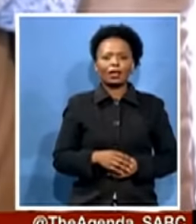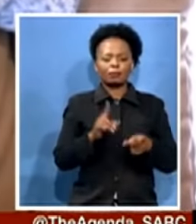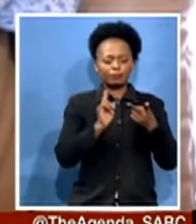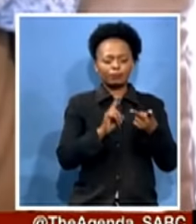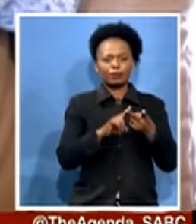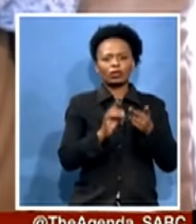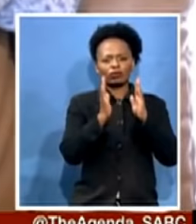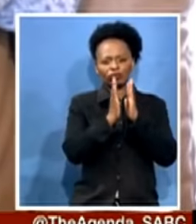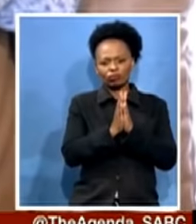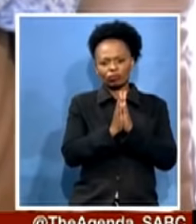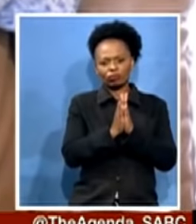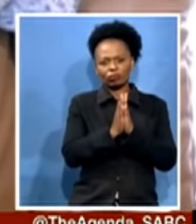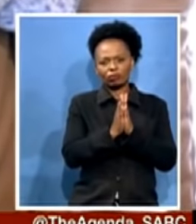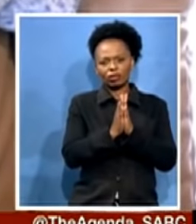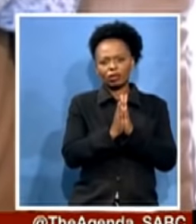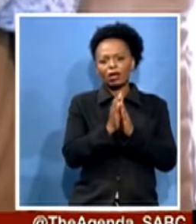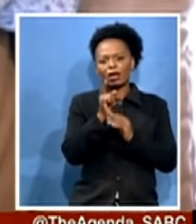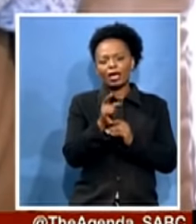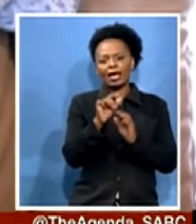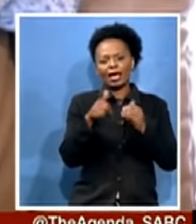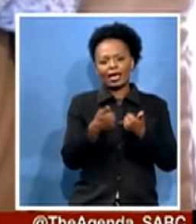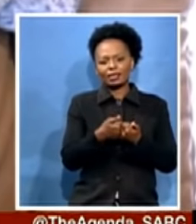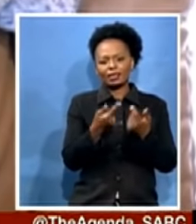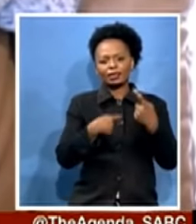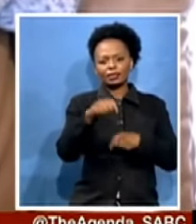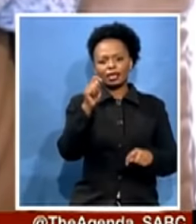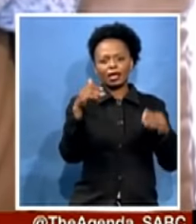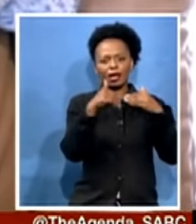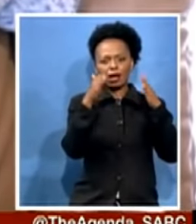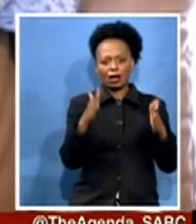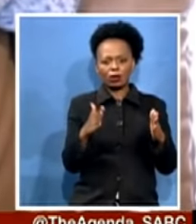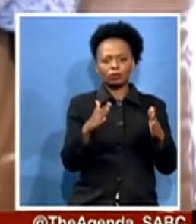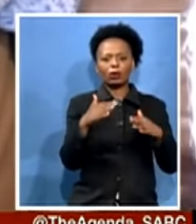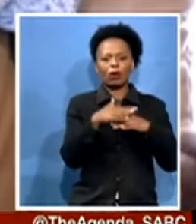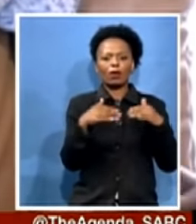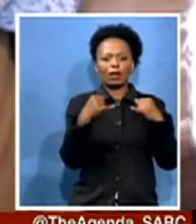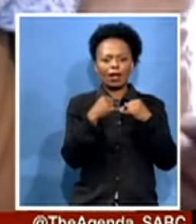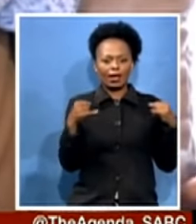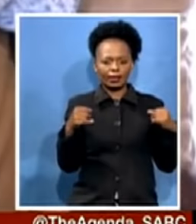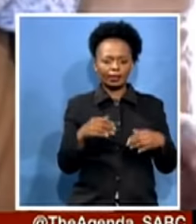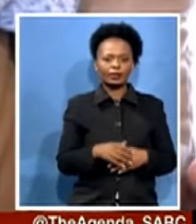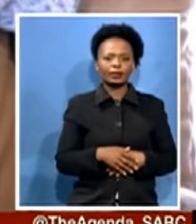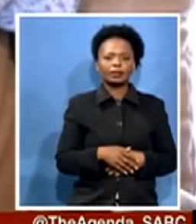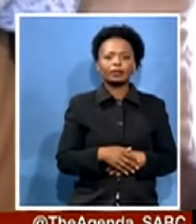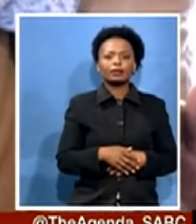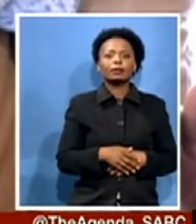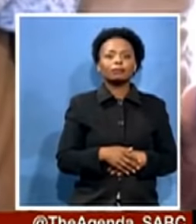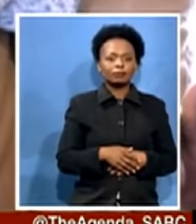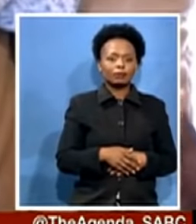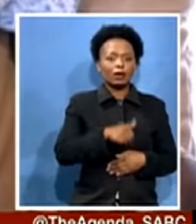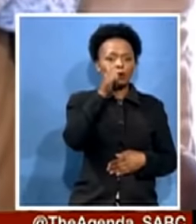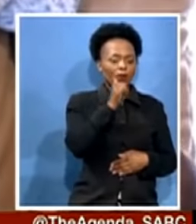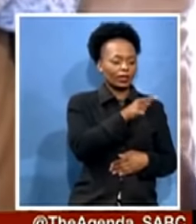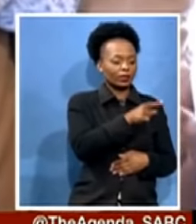izindlu online wahamba wayo introduce kuboka ntombazana base beqhubeka nebhizinisi lentombazana le